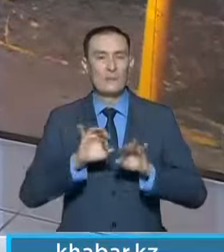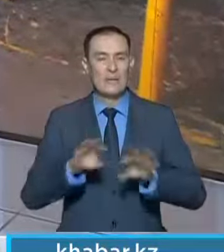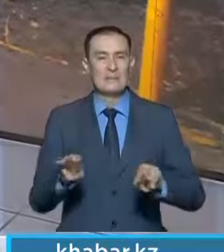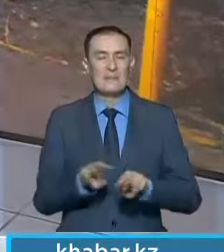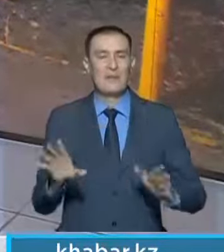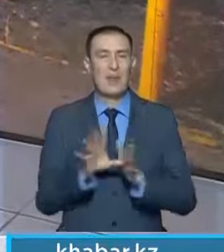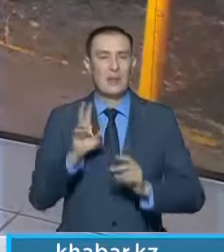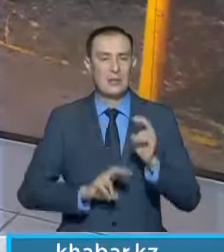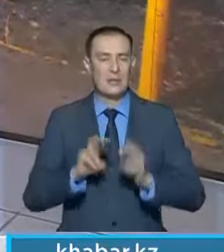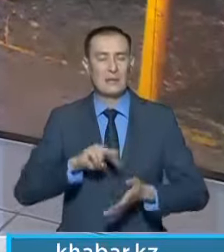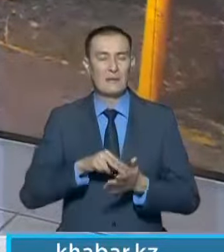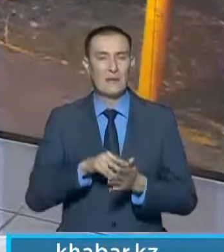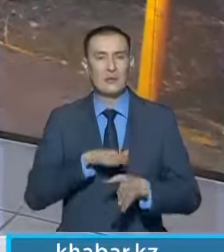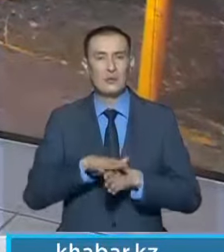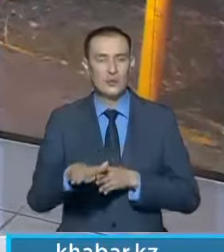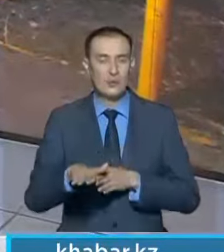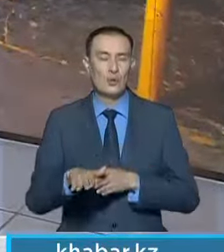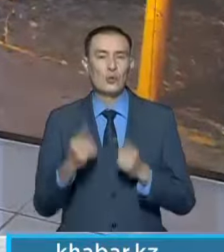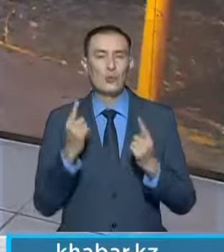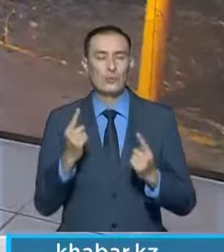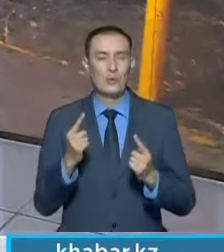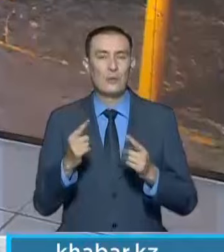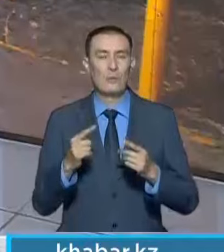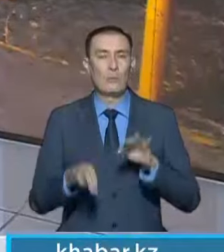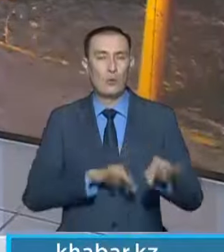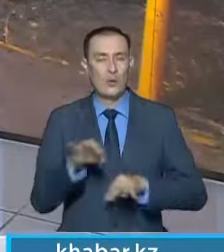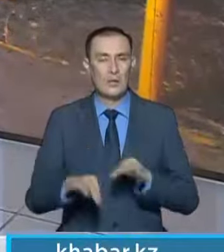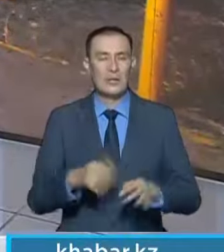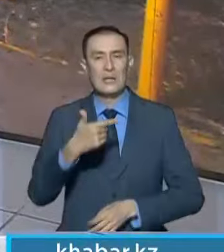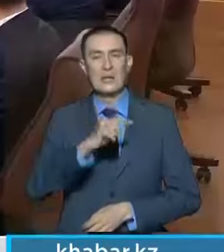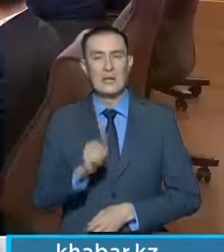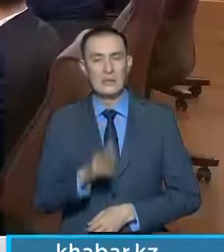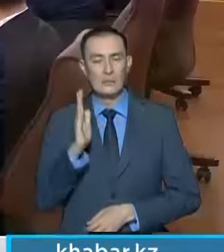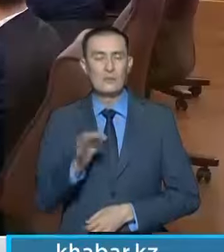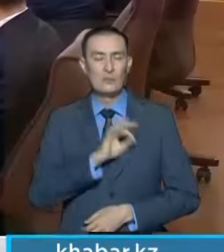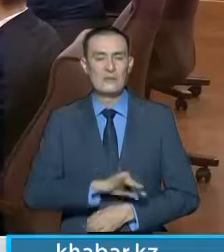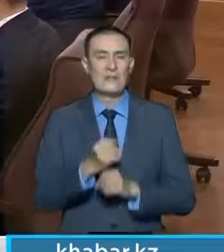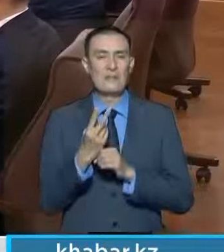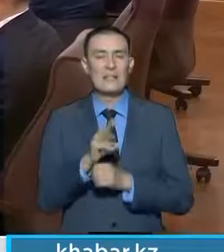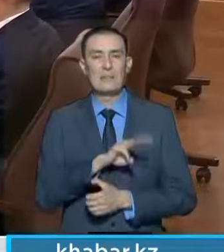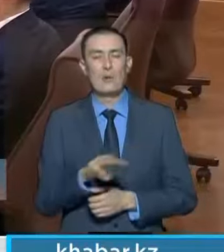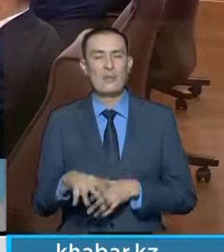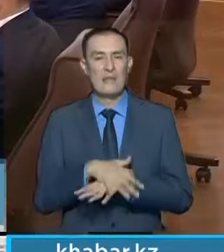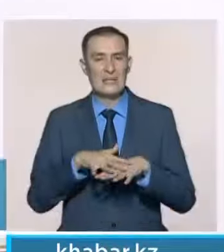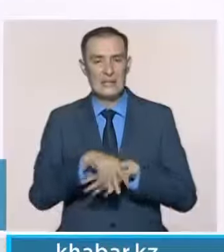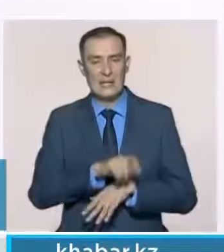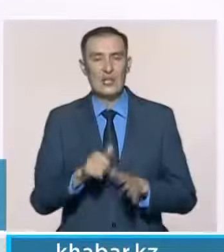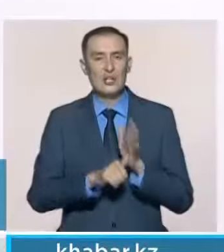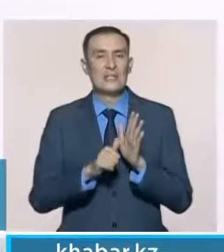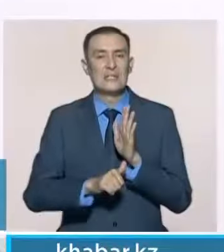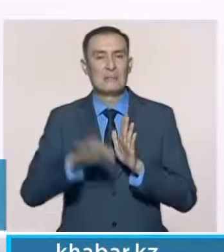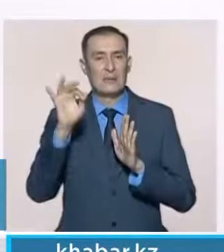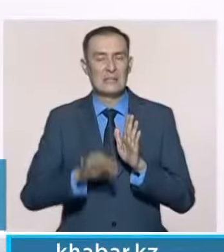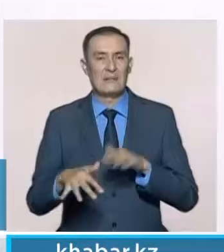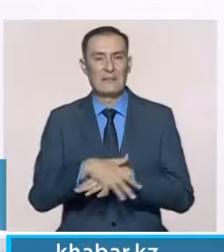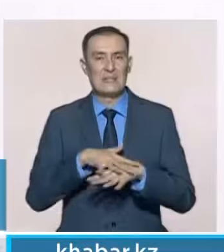министра энергетики, в стране реализуют крупные инфраструктурные проекты. Голубым топливом пользуются 12 миллионов казахстанцев. Это